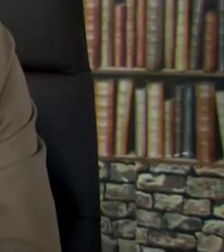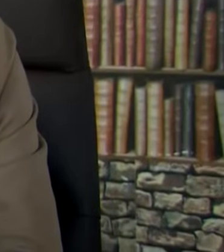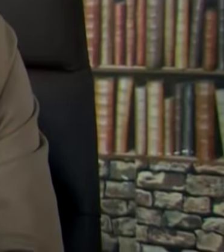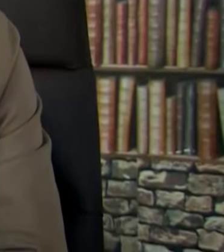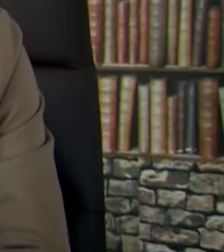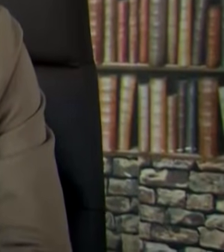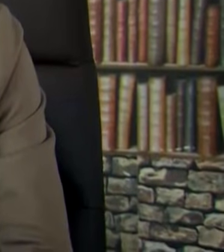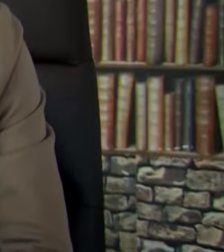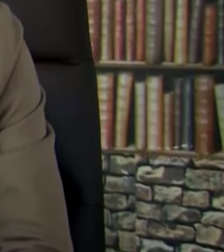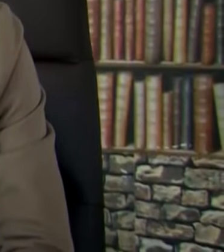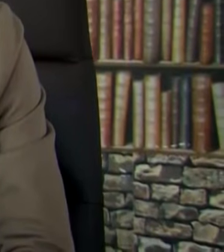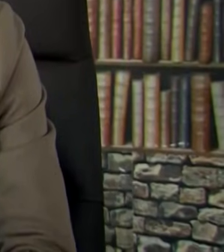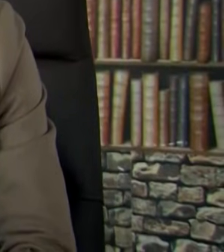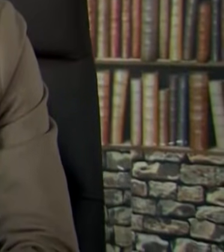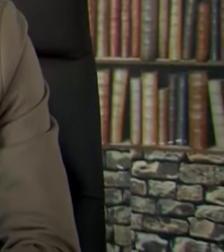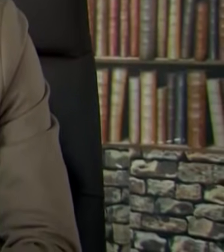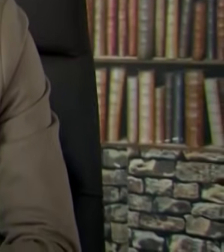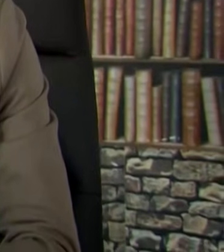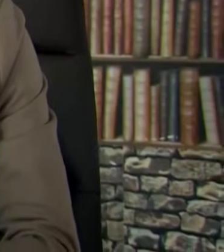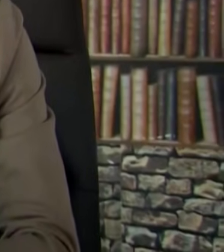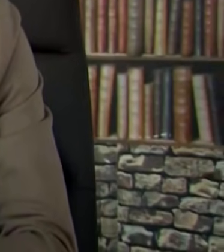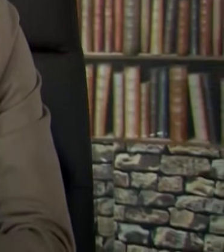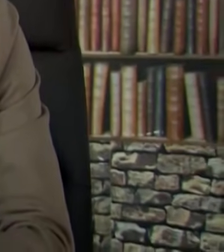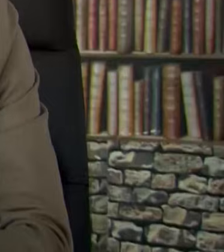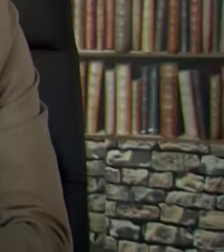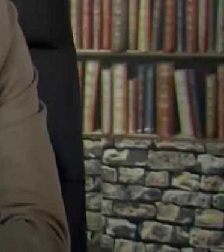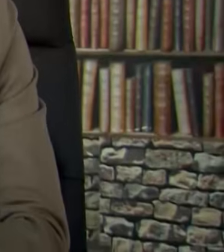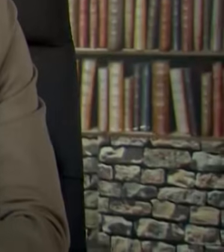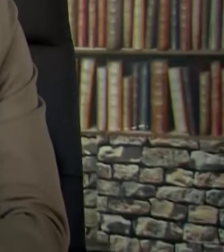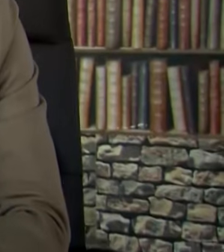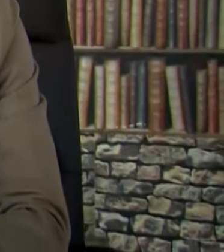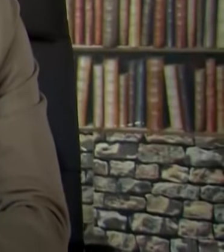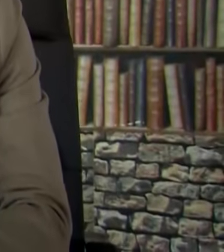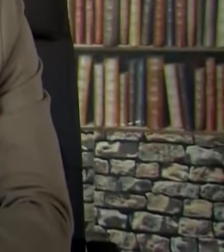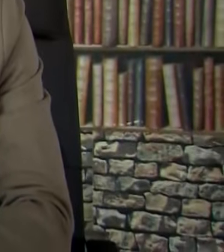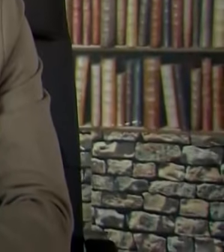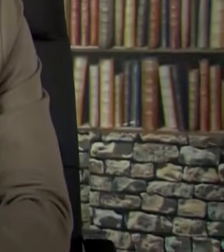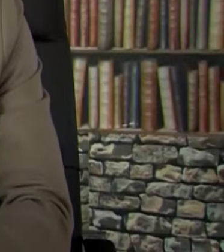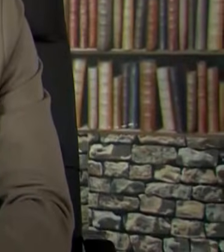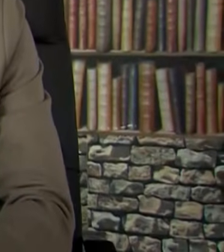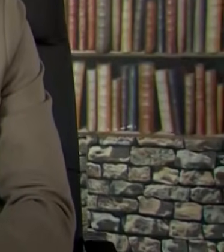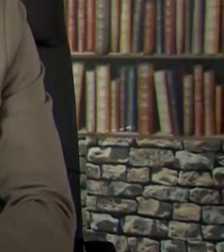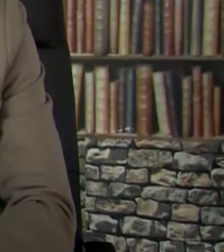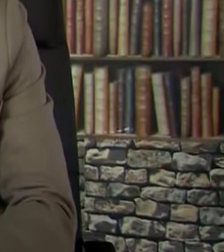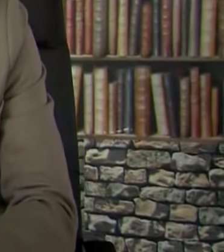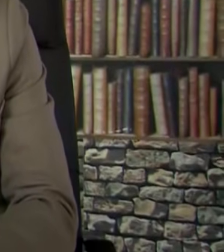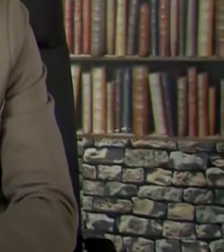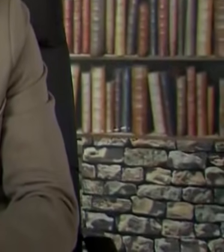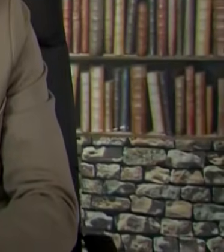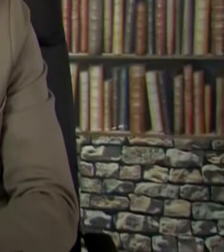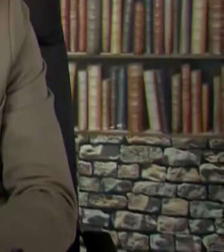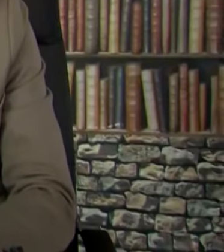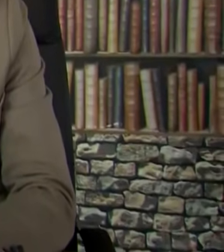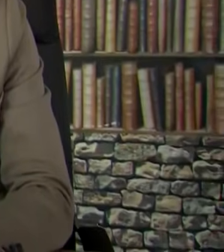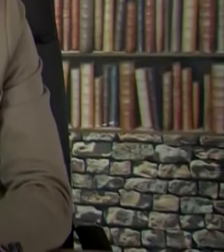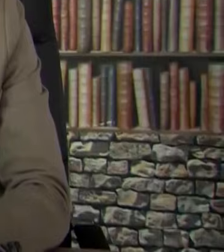İyice sinirleri bozulmuş, eliyle yüzünü sıvazlarken kendi kendine gülüyor. Bir müddet sonra ben ne yapıyorum ya der gibi toparlanıp